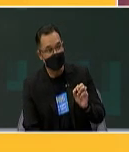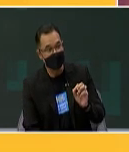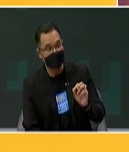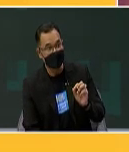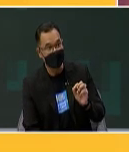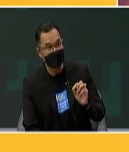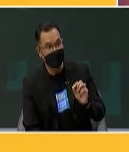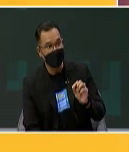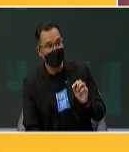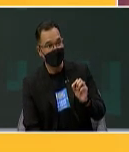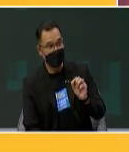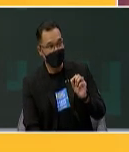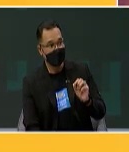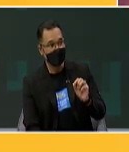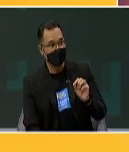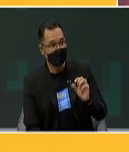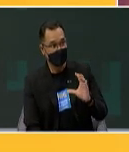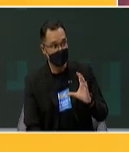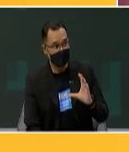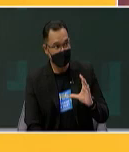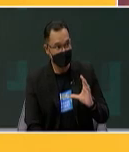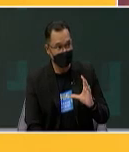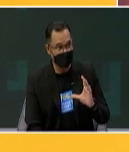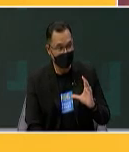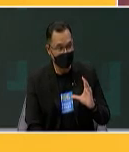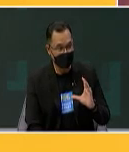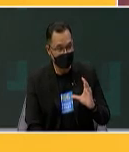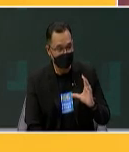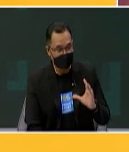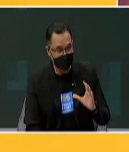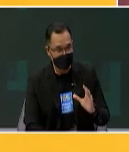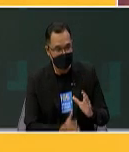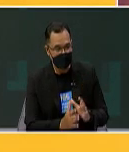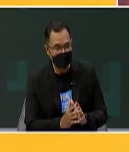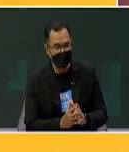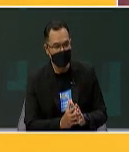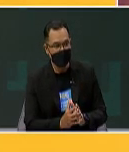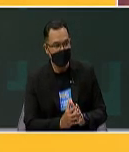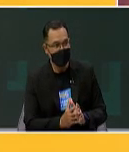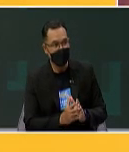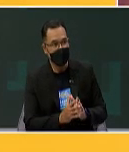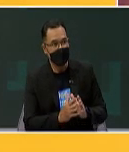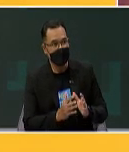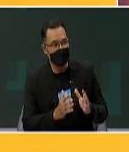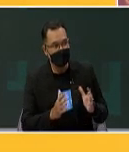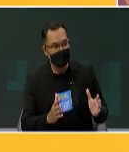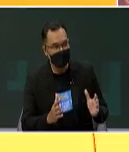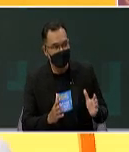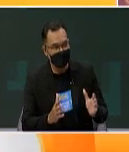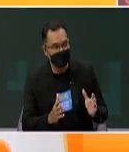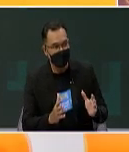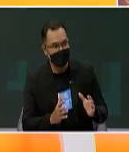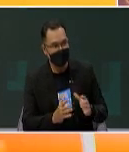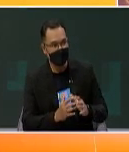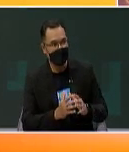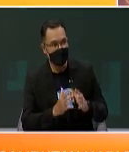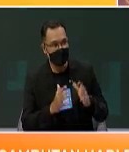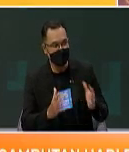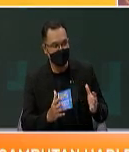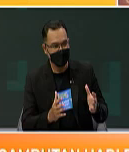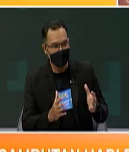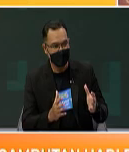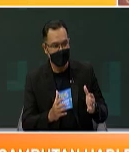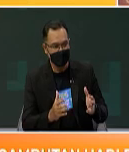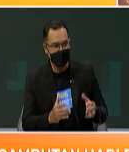merupakan satu perkara yang perlu kita tentukan, yang mana perubahan ini kita